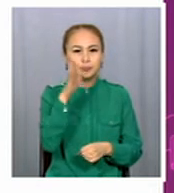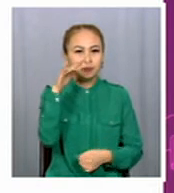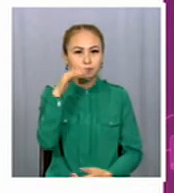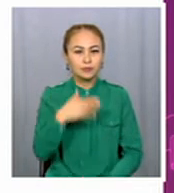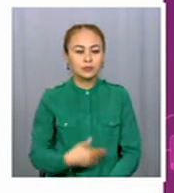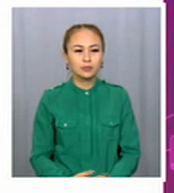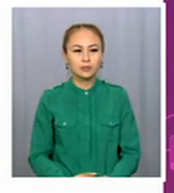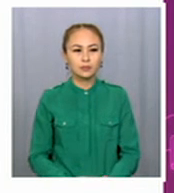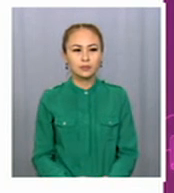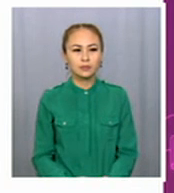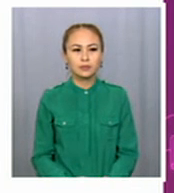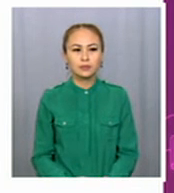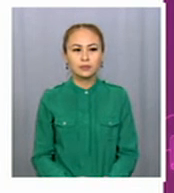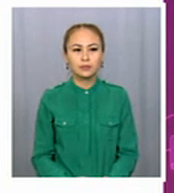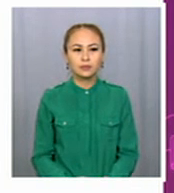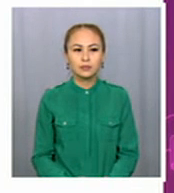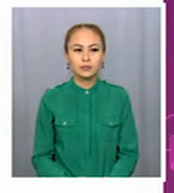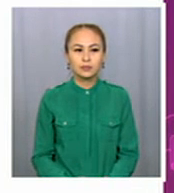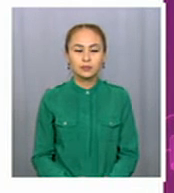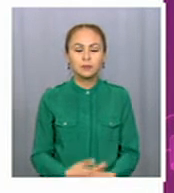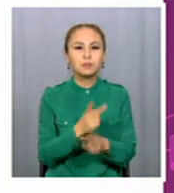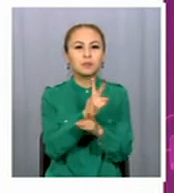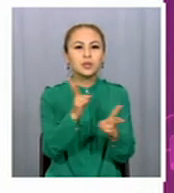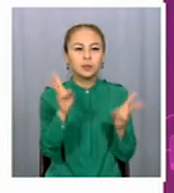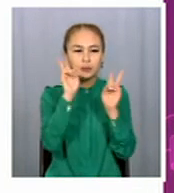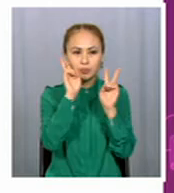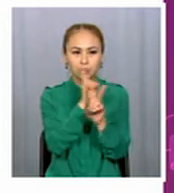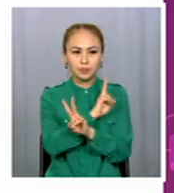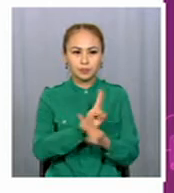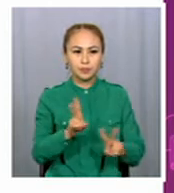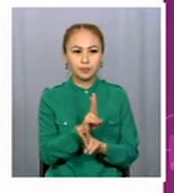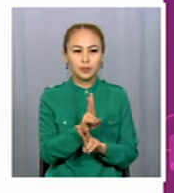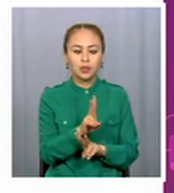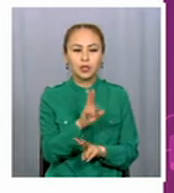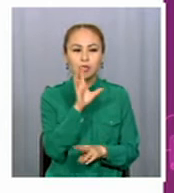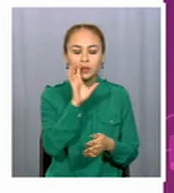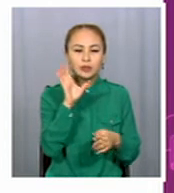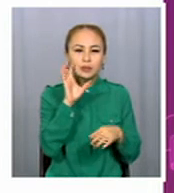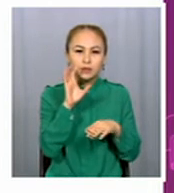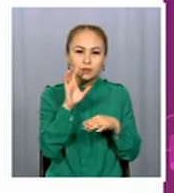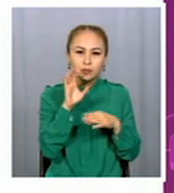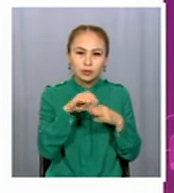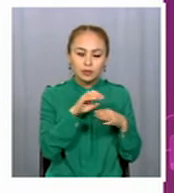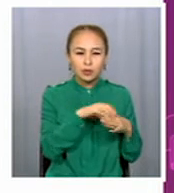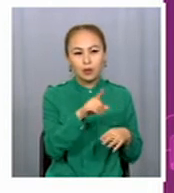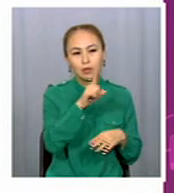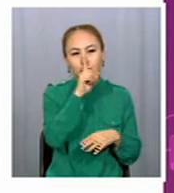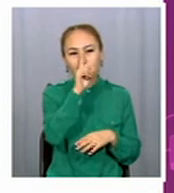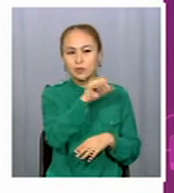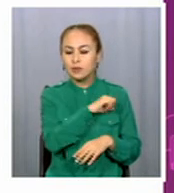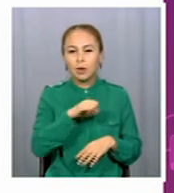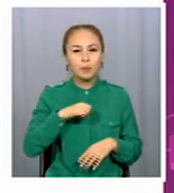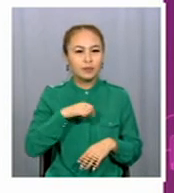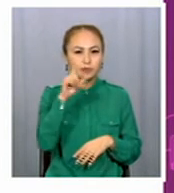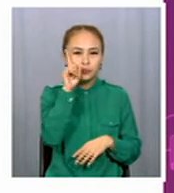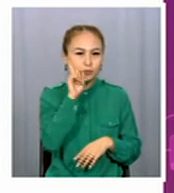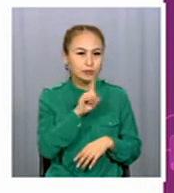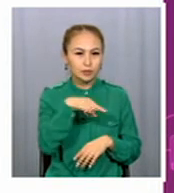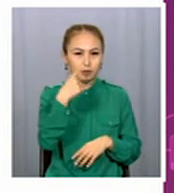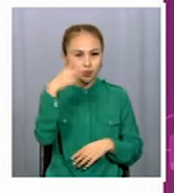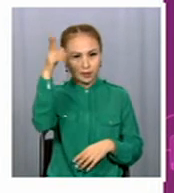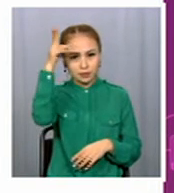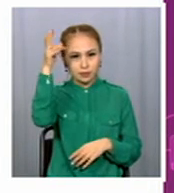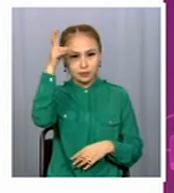абалап. Бірін де білмейсің. Күтірлетіп жейтін сәбізден артық ештеңе жоқ, дейді қоян екі